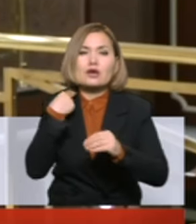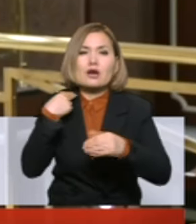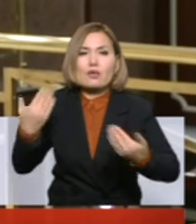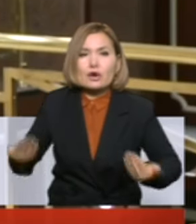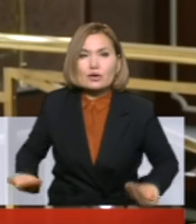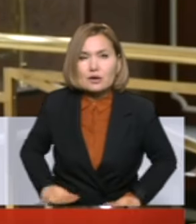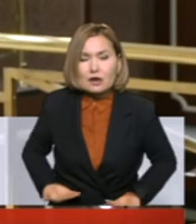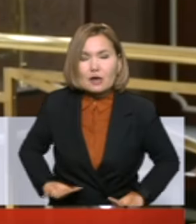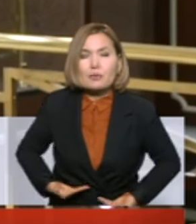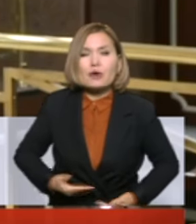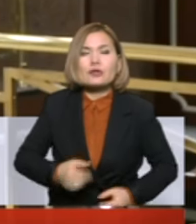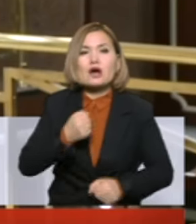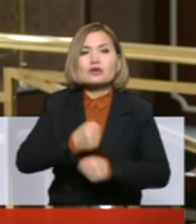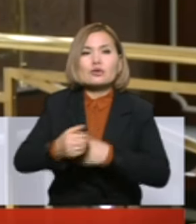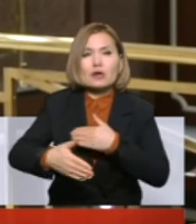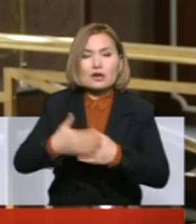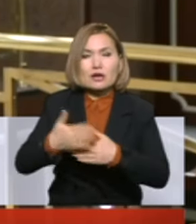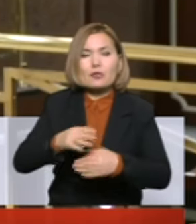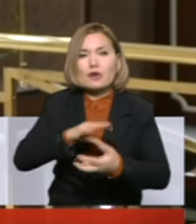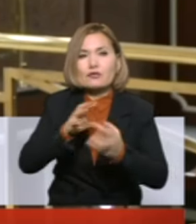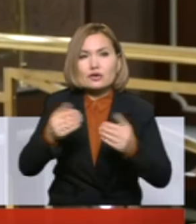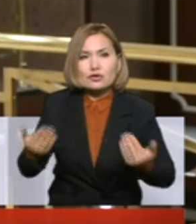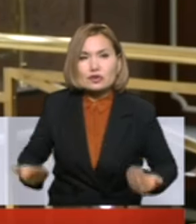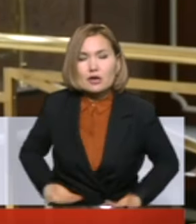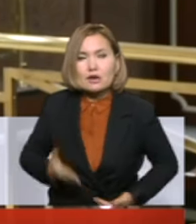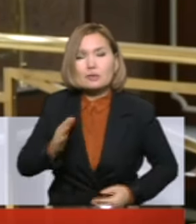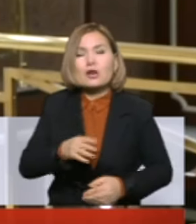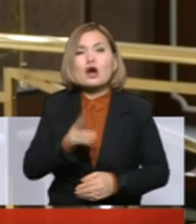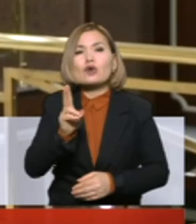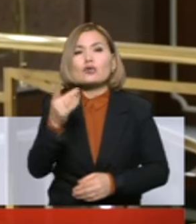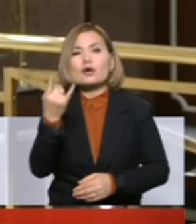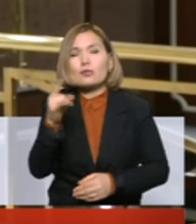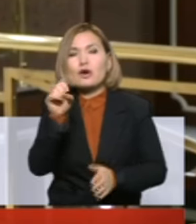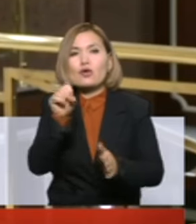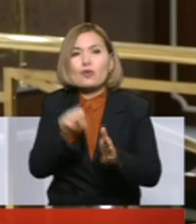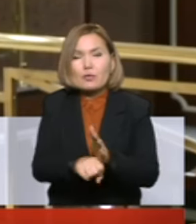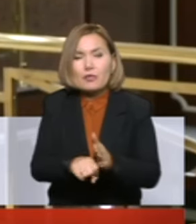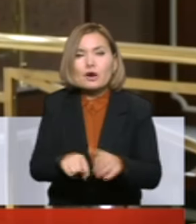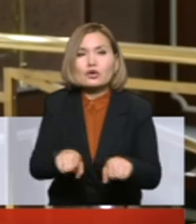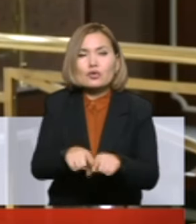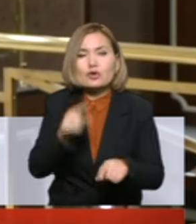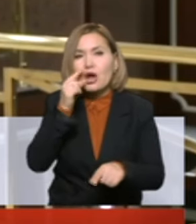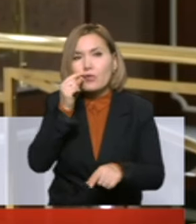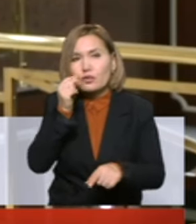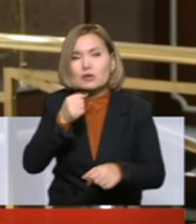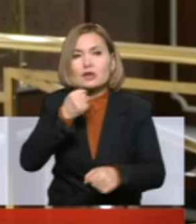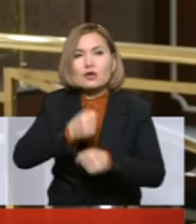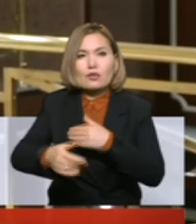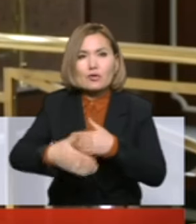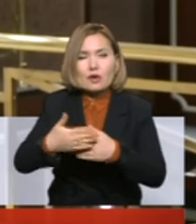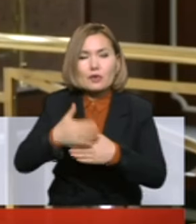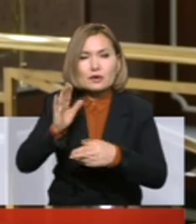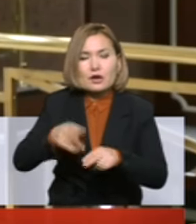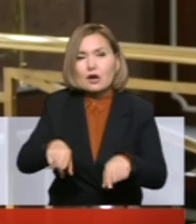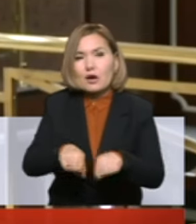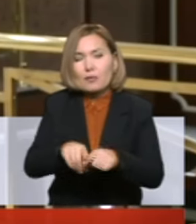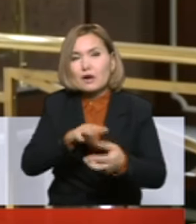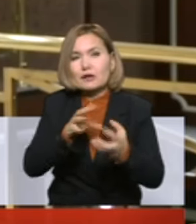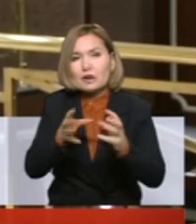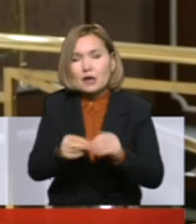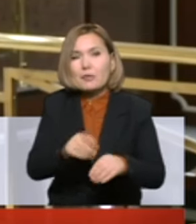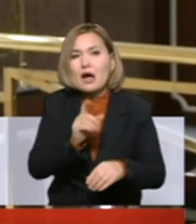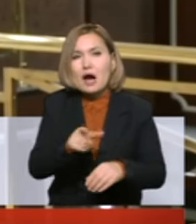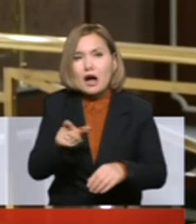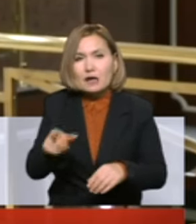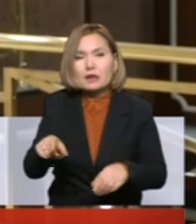балаларды өлтірген азаматтарды өмір бойы түрмеде отыруы мүмкін. Суицидтерді насихаттау және суицидке итермелеген азаматтар